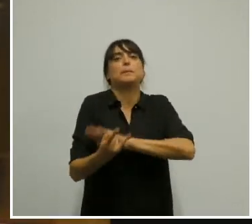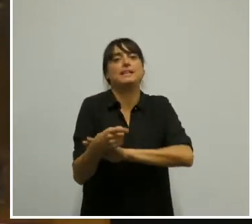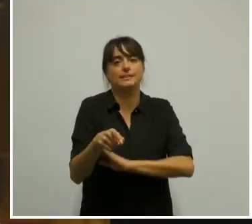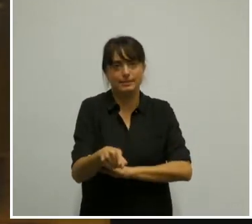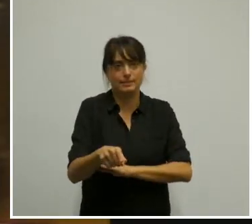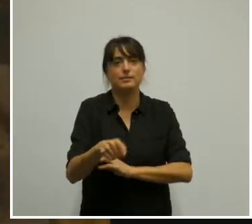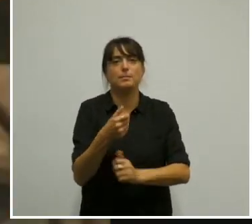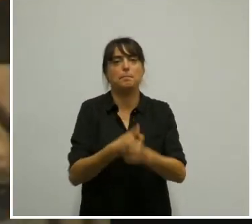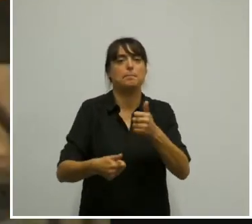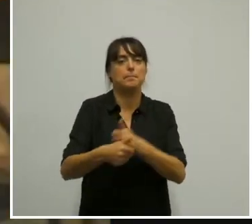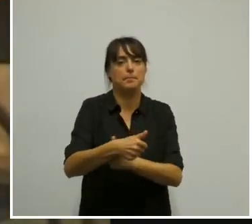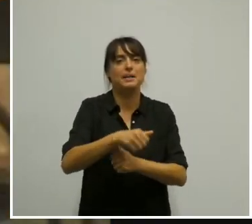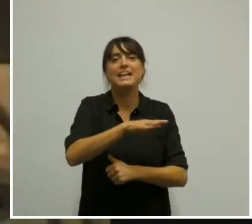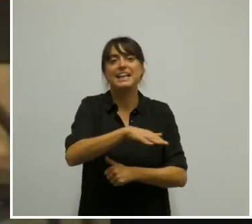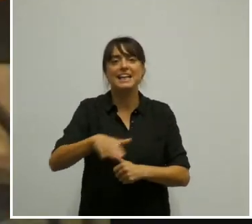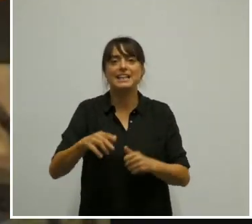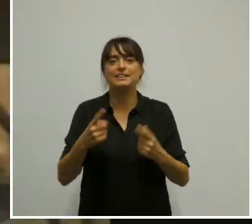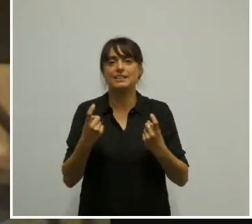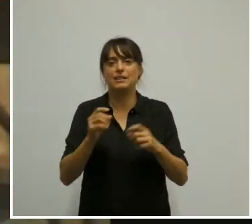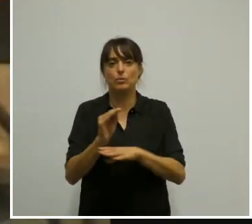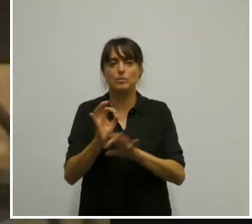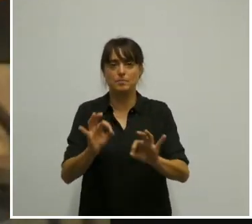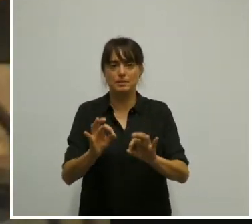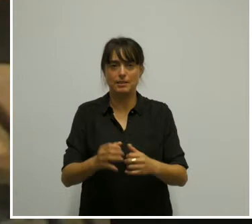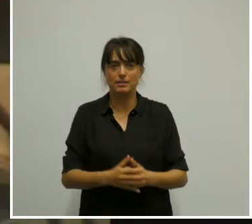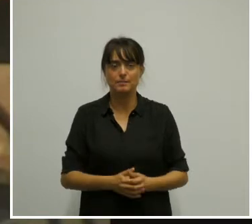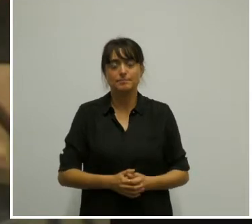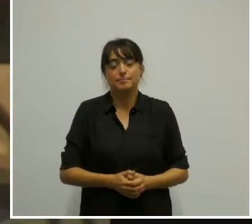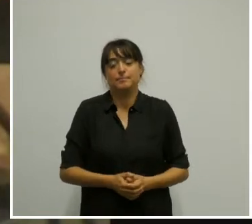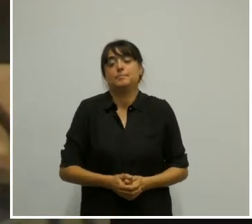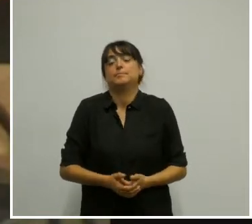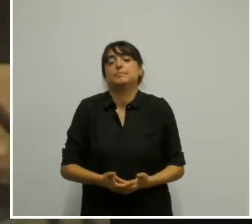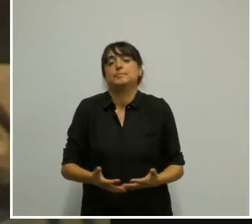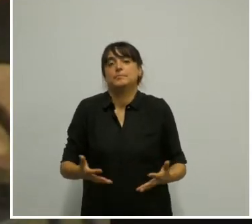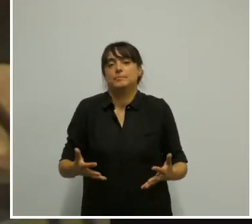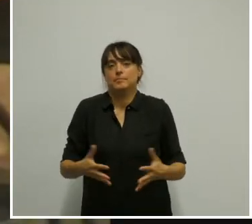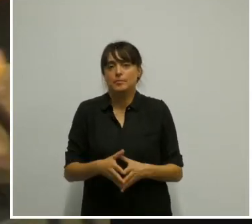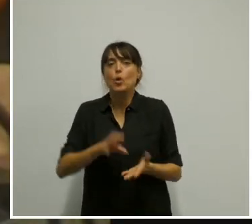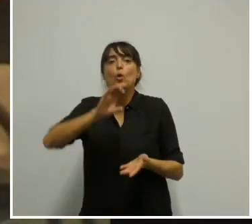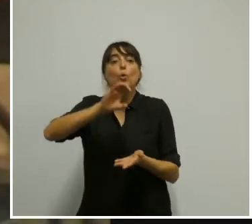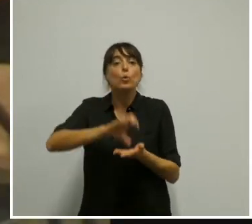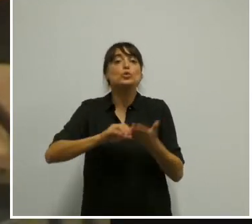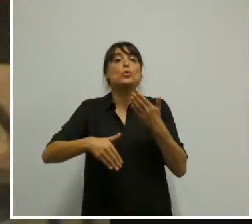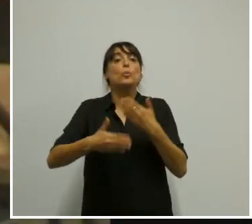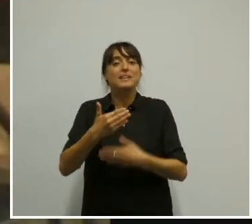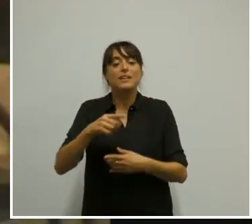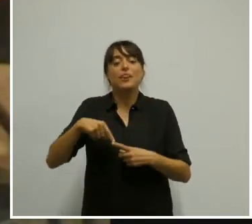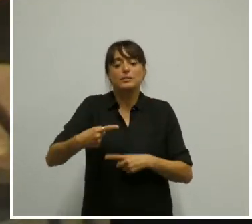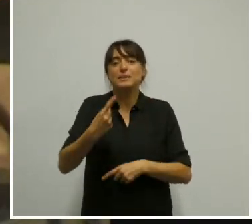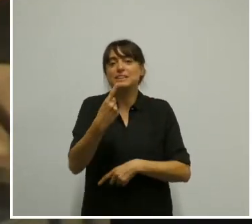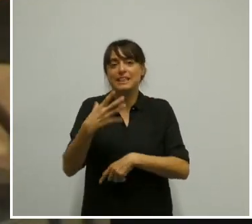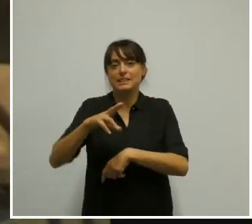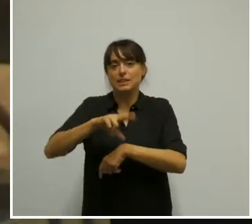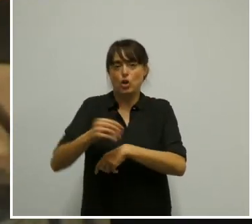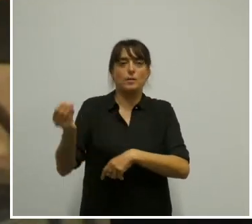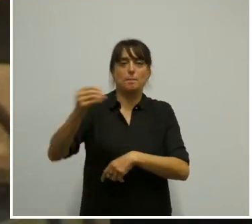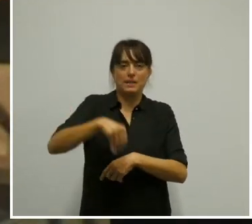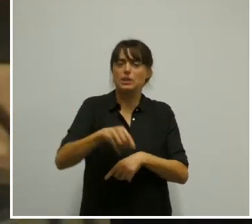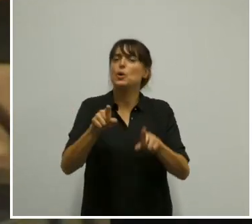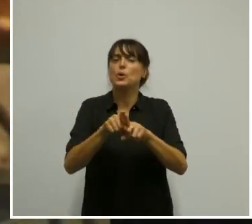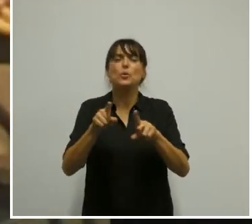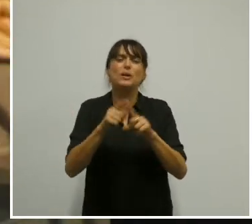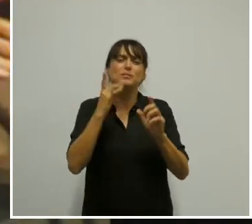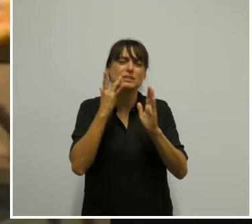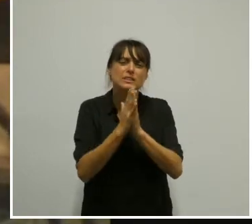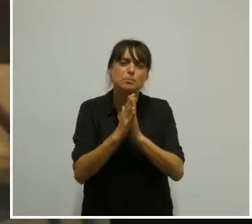dir que... Això ha estat iniciat el curs. Sí, però abans de tot. Ja parlem. Bueno, parla